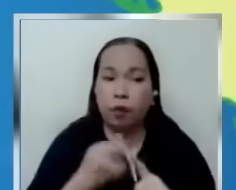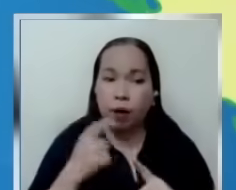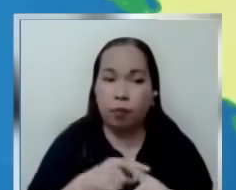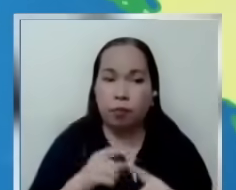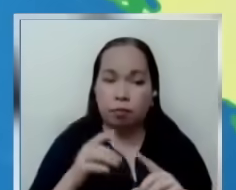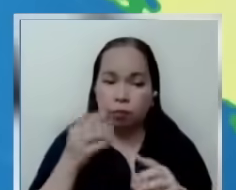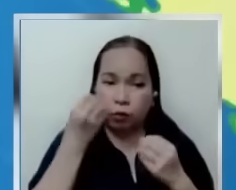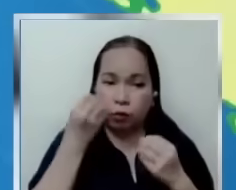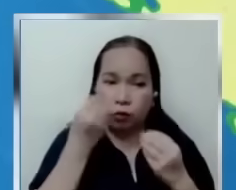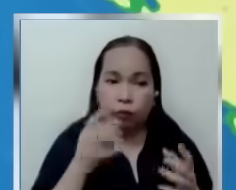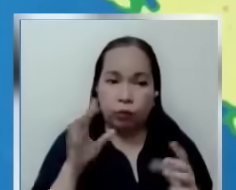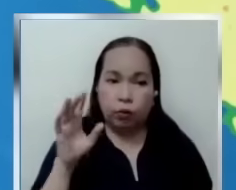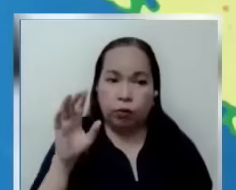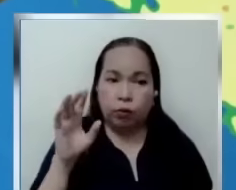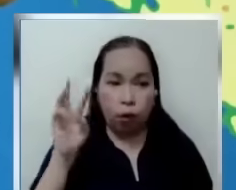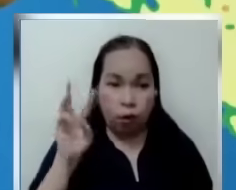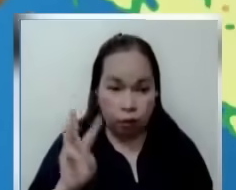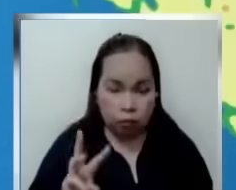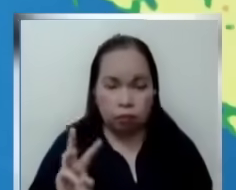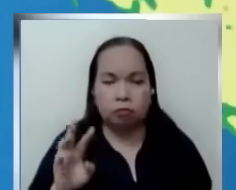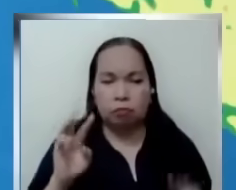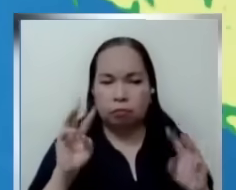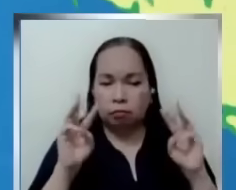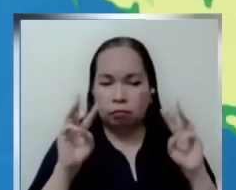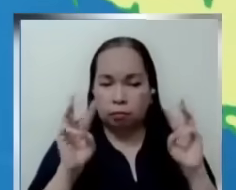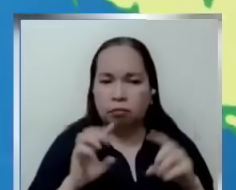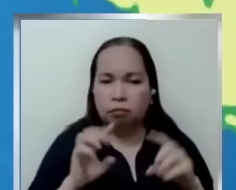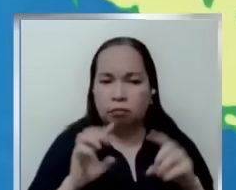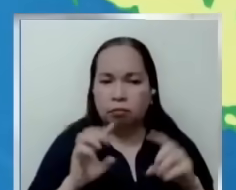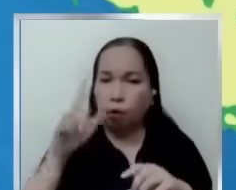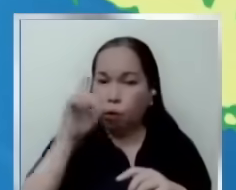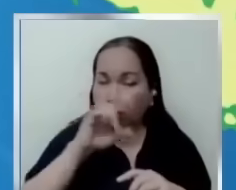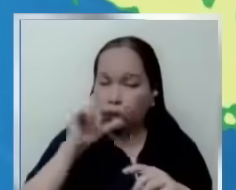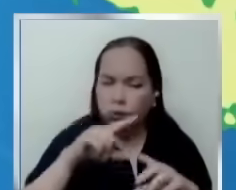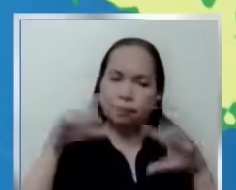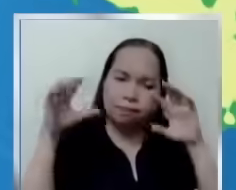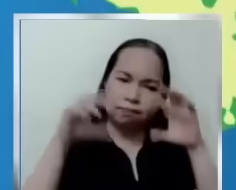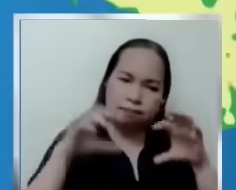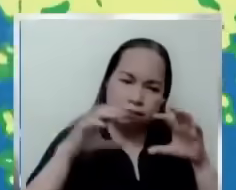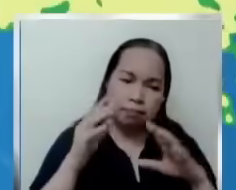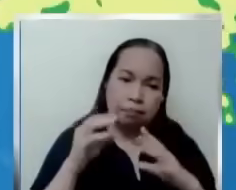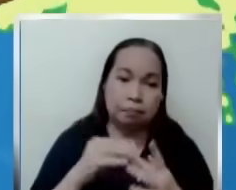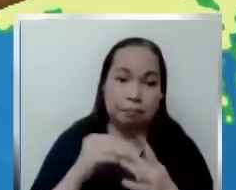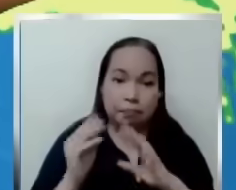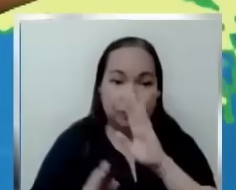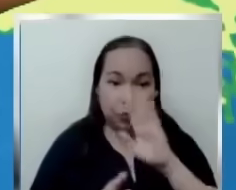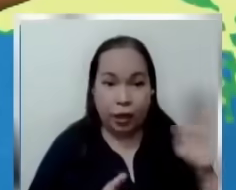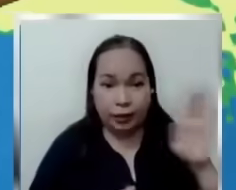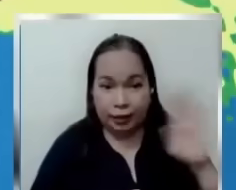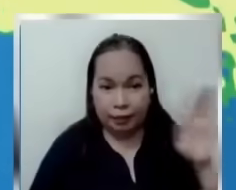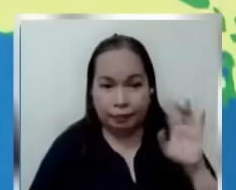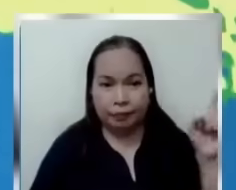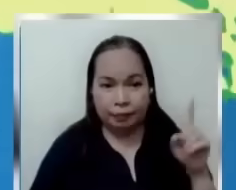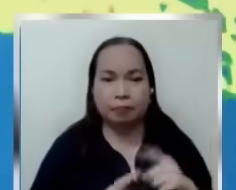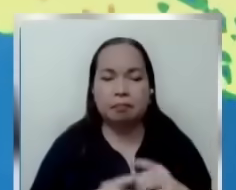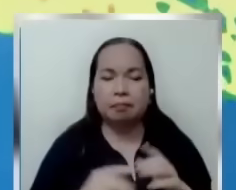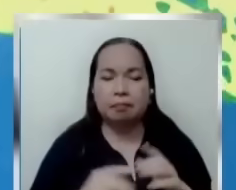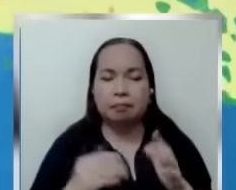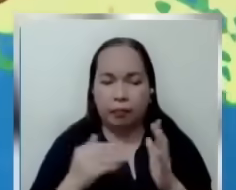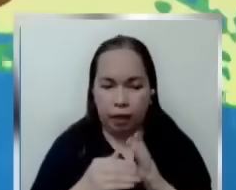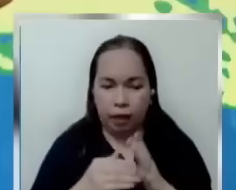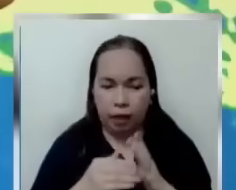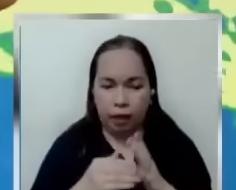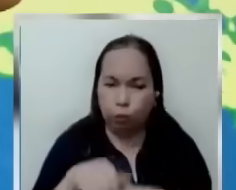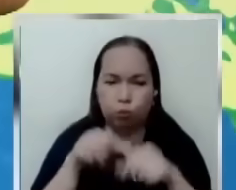malaking bahagi na ng Luzon ang uulanin, lalo na ang western section. Magpapatuloy huyan sa hapon at may mga pag-ulan na